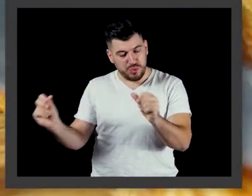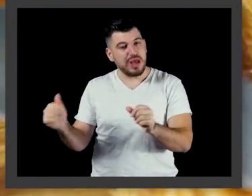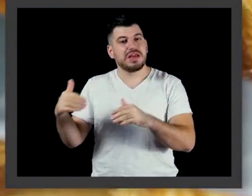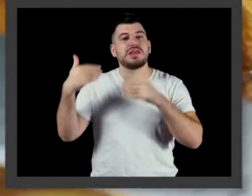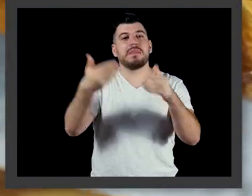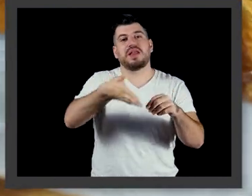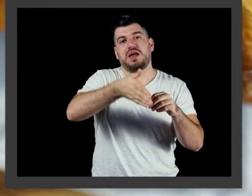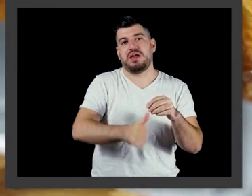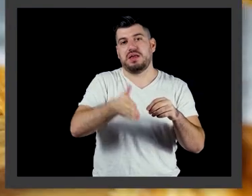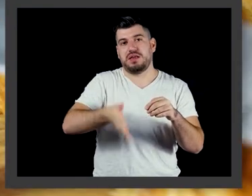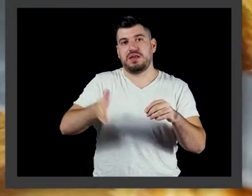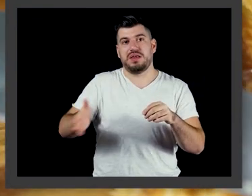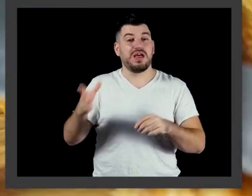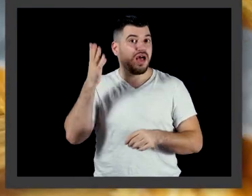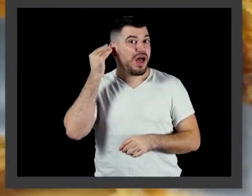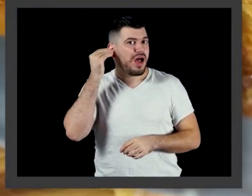πόση τραγανή έχει γίνει.